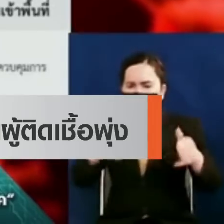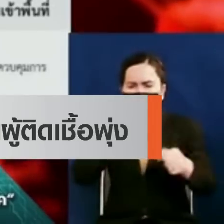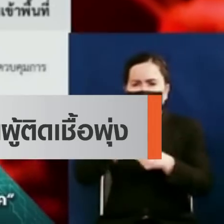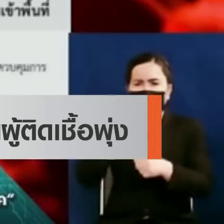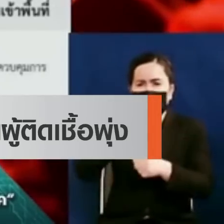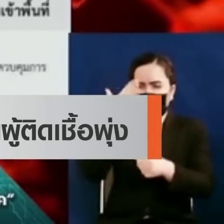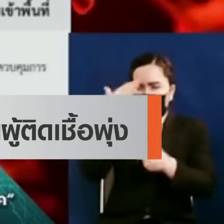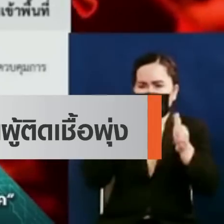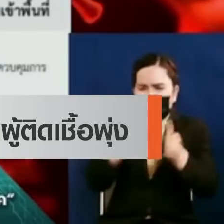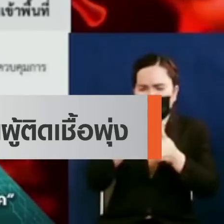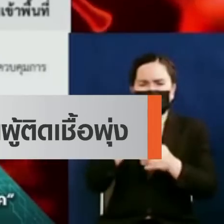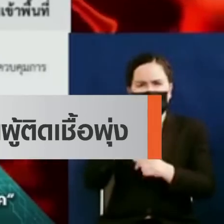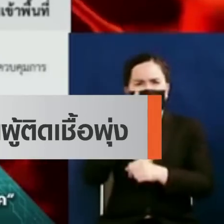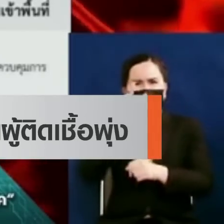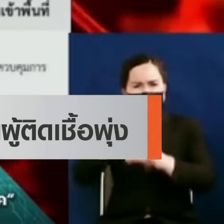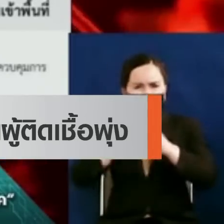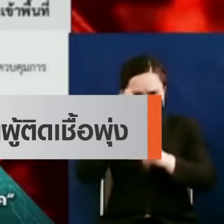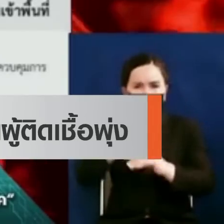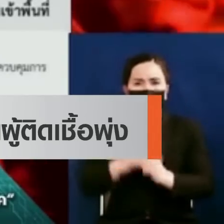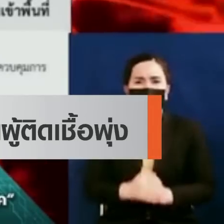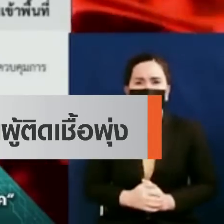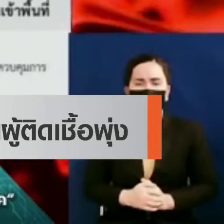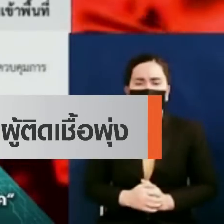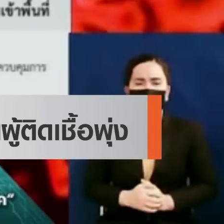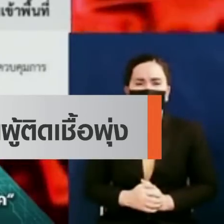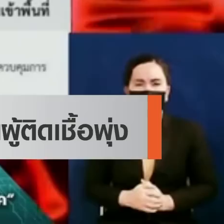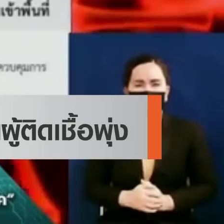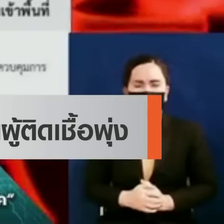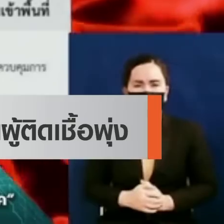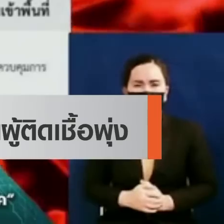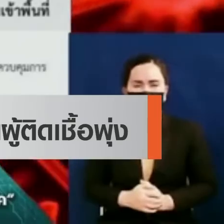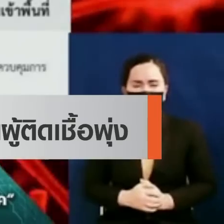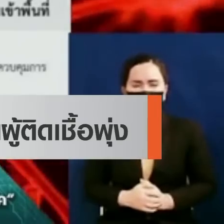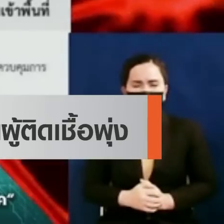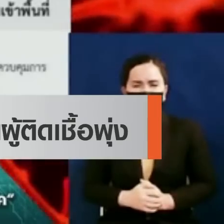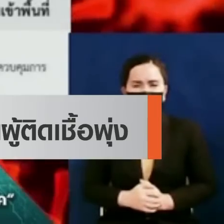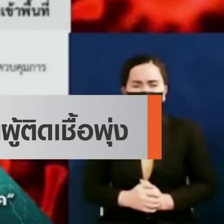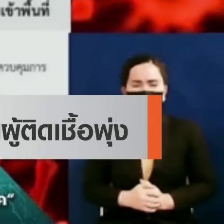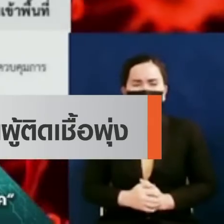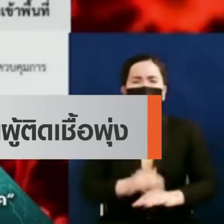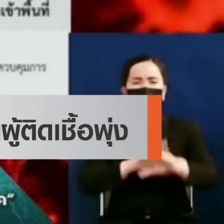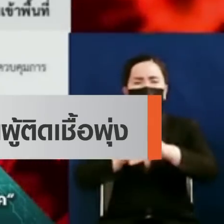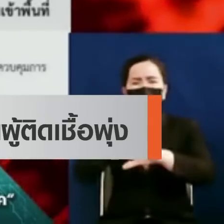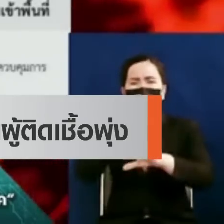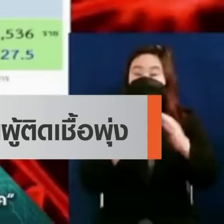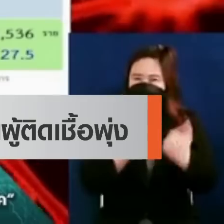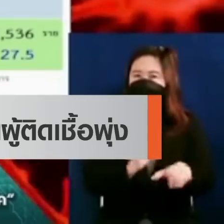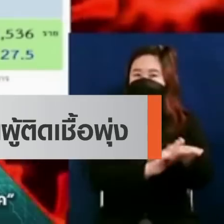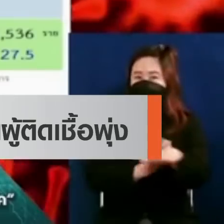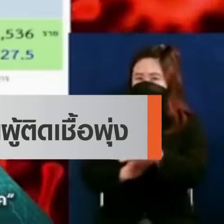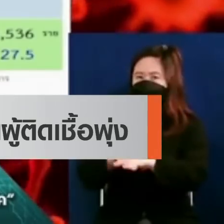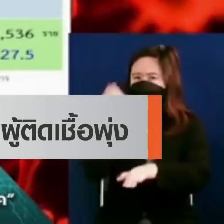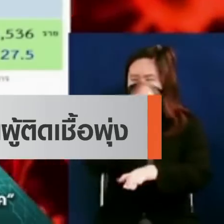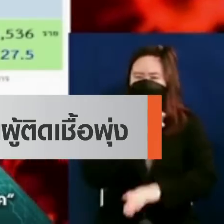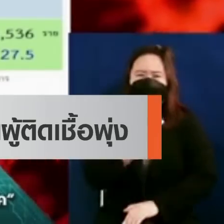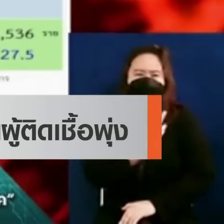วโน้มเพิ่มสูงขึ้นโดยประเทศไทยคาดการ 1-2 สัปดาห์นี้ระดับผู้ติดเชื้อยังคงอยู่ในระดับสูง